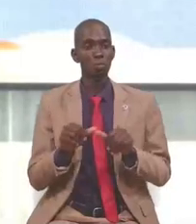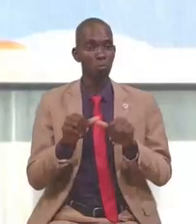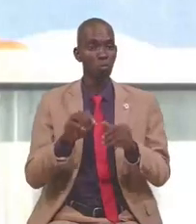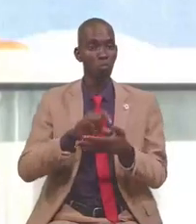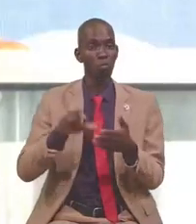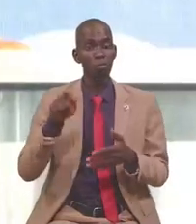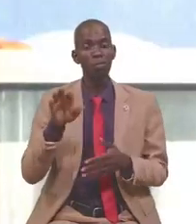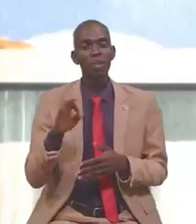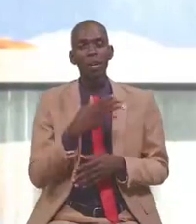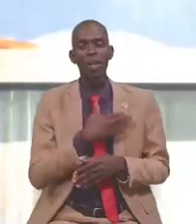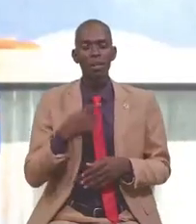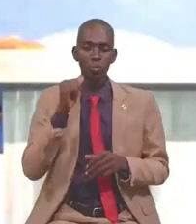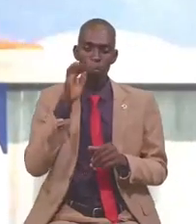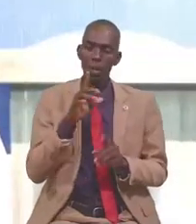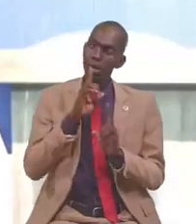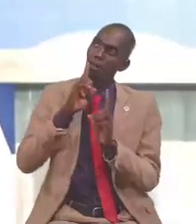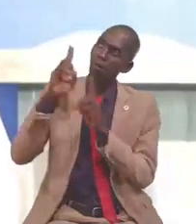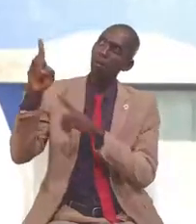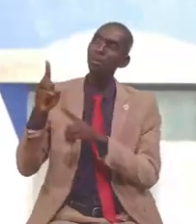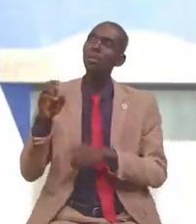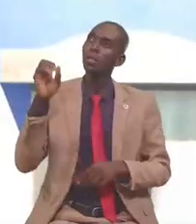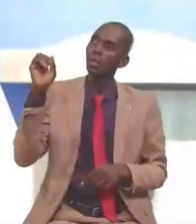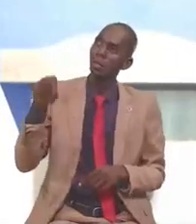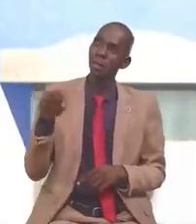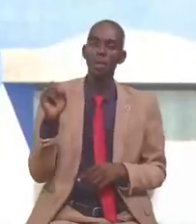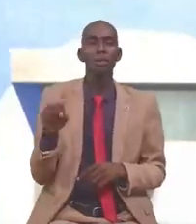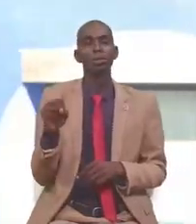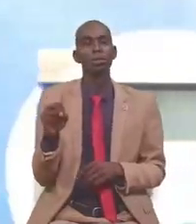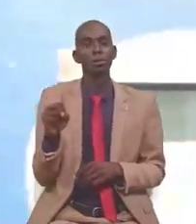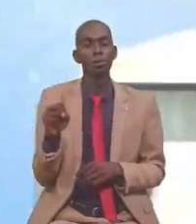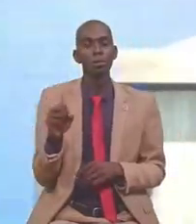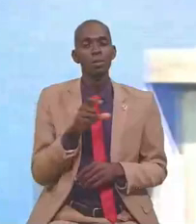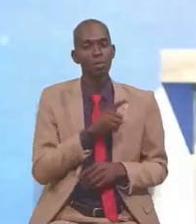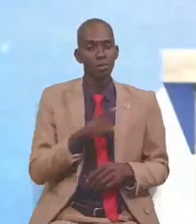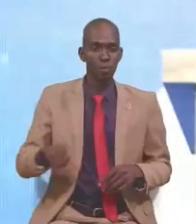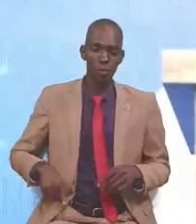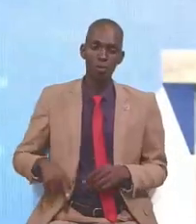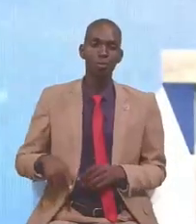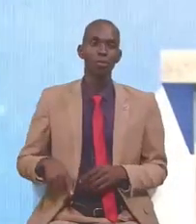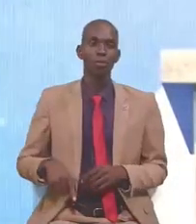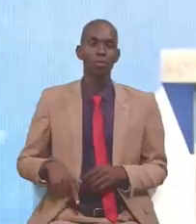la femme lui répondit, oui Seigneur, lui répondit-elle.